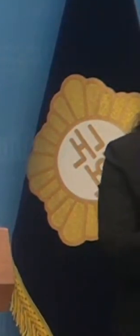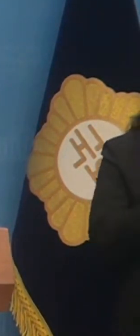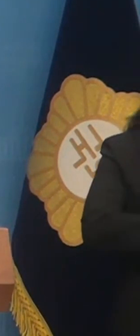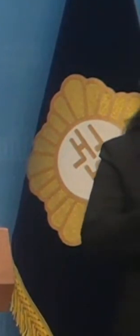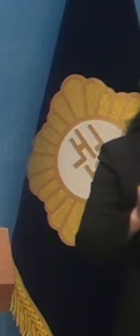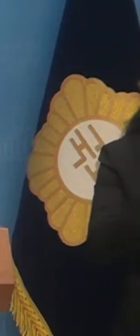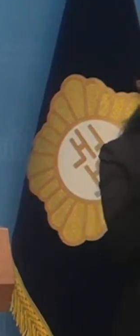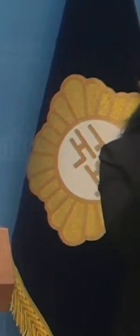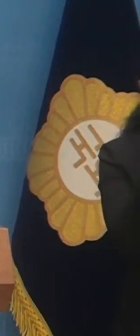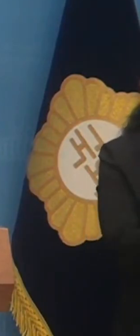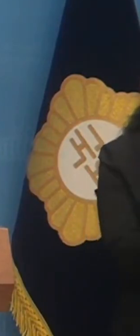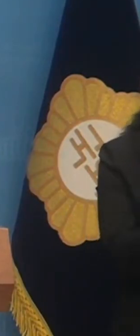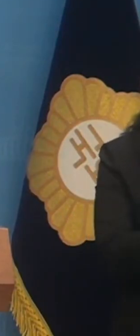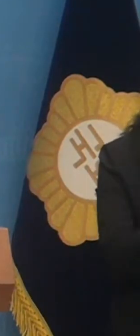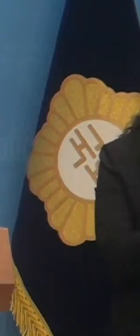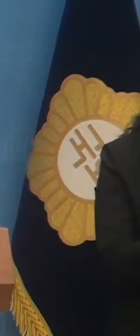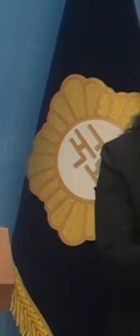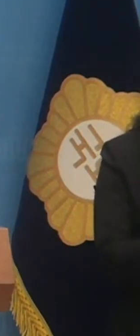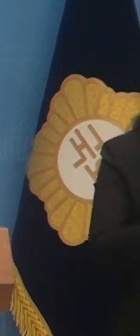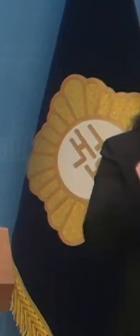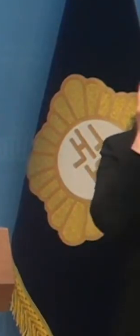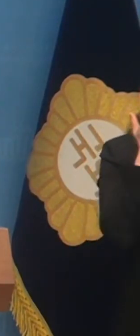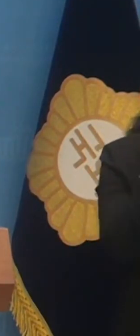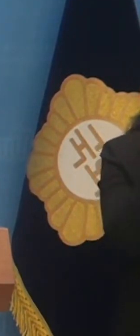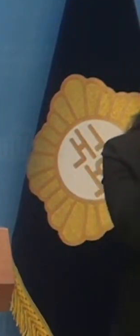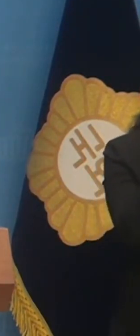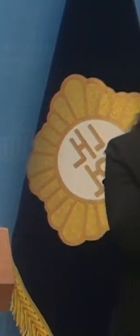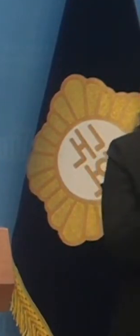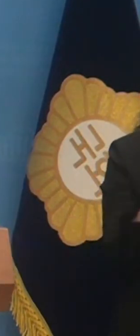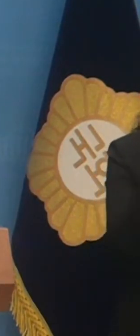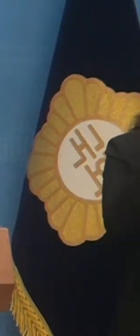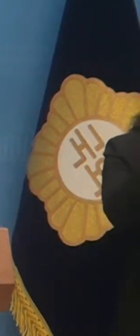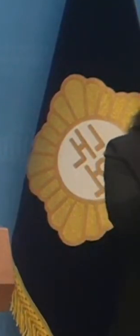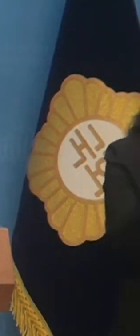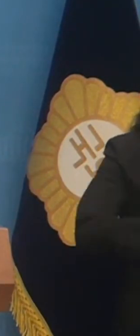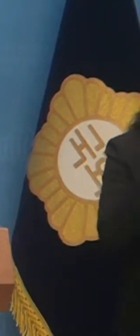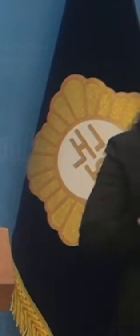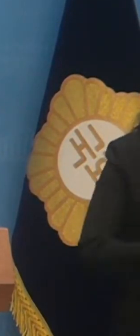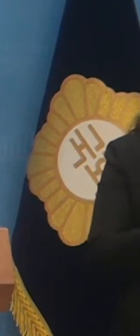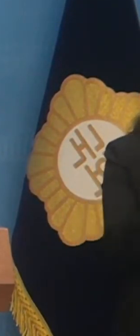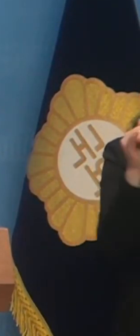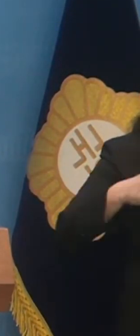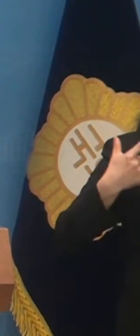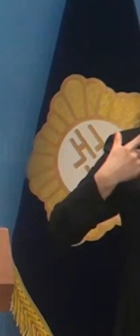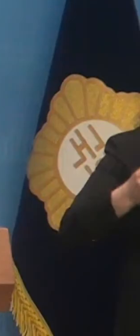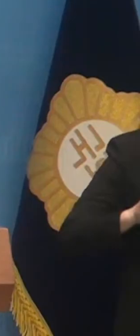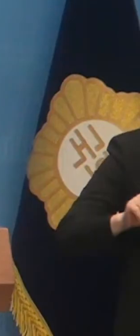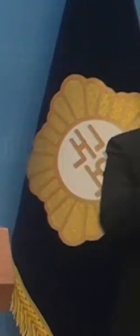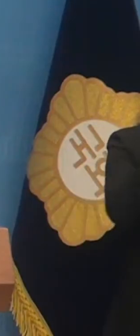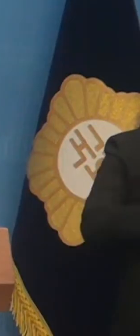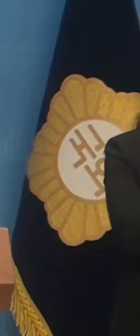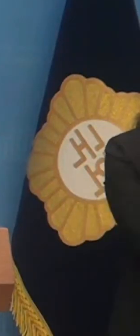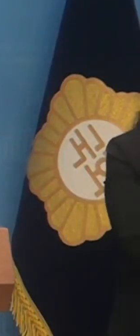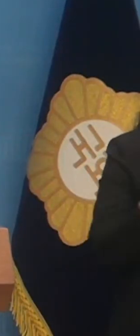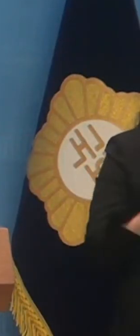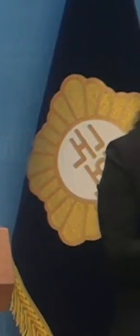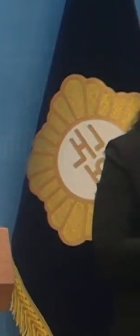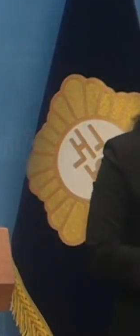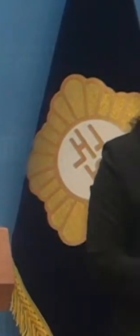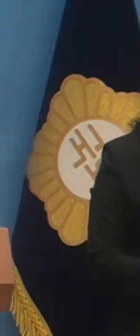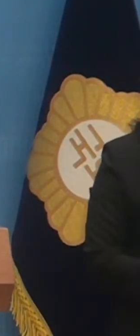것은 땀 흘려 일하는 이들이 헌법 안에서 인간답게 살 권리를 되찾는 일이 될